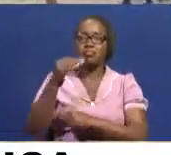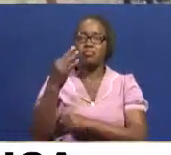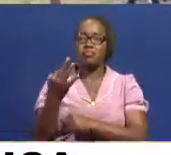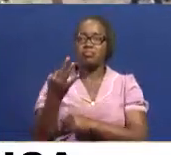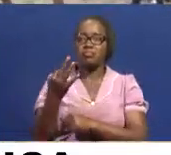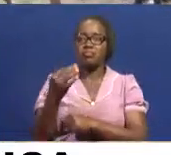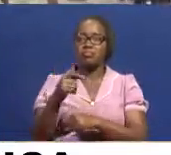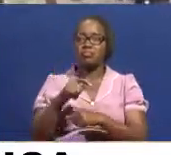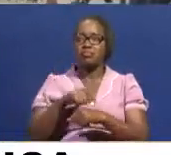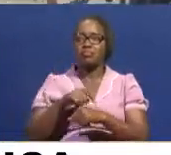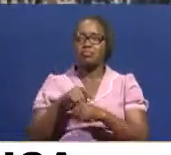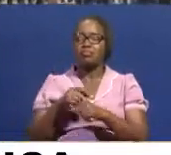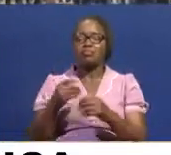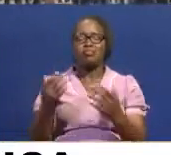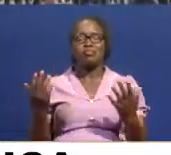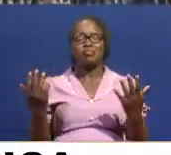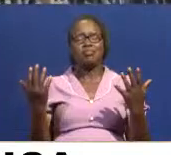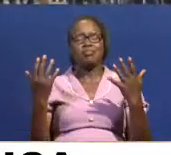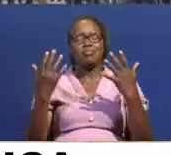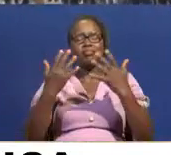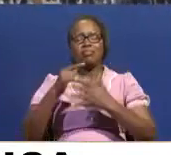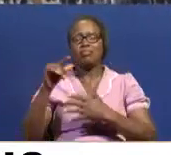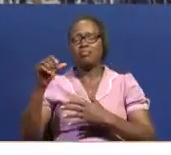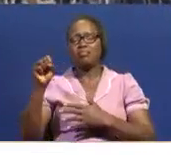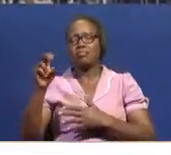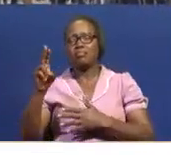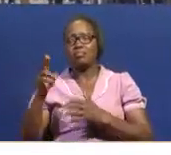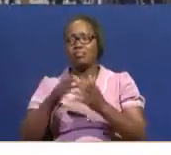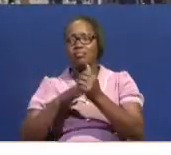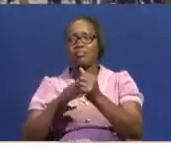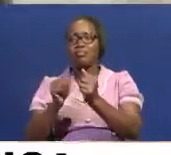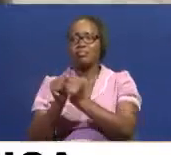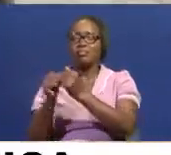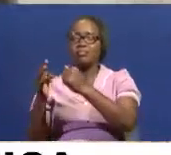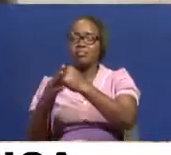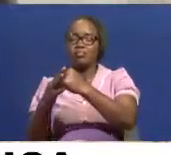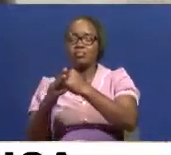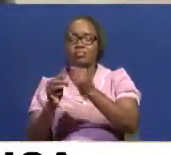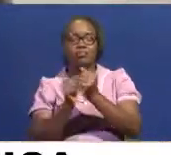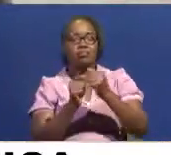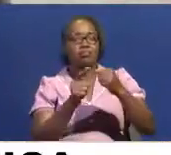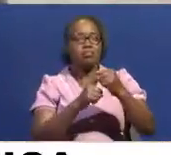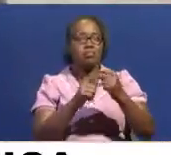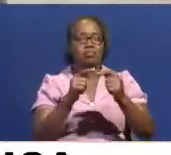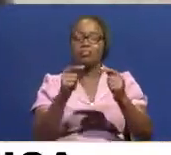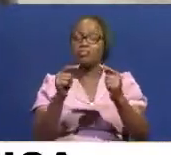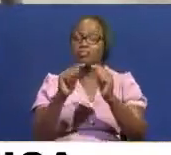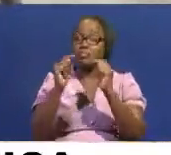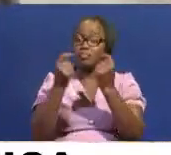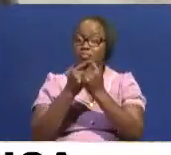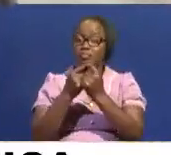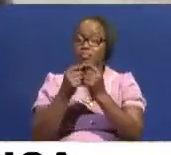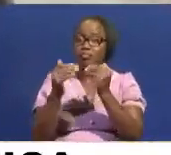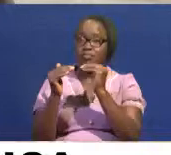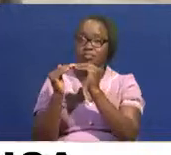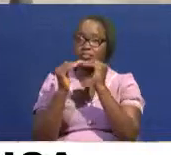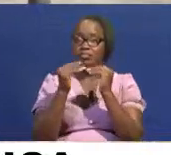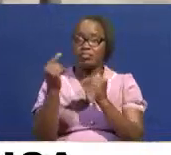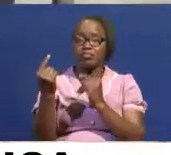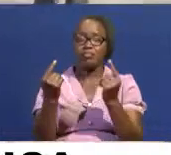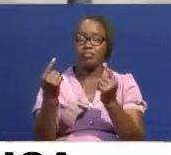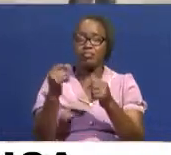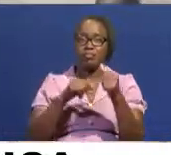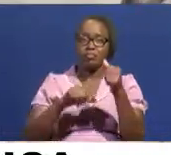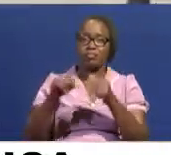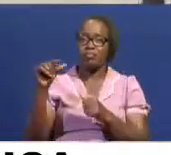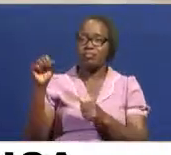giza ilipoingia, wakati GSU kiongoza kwa alama 18 kwa 16 huku timu hizo zikiwa sare baada ya kushinda seti moja kila mmoja.